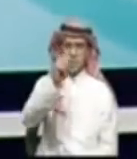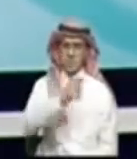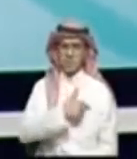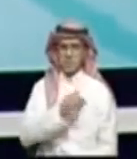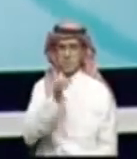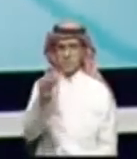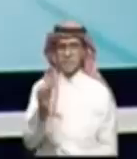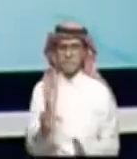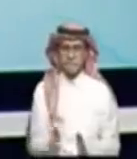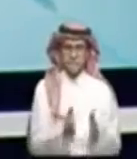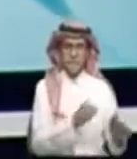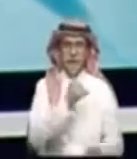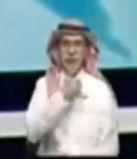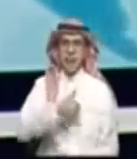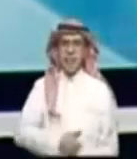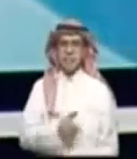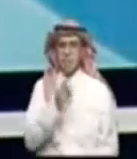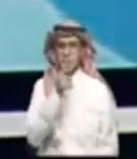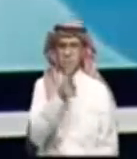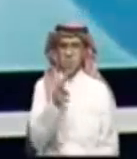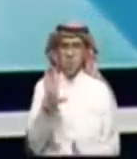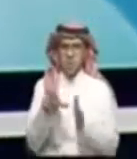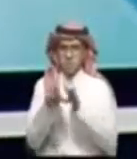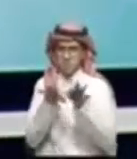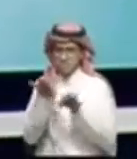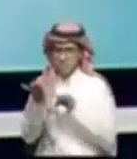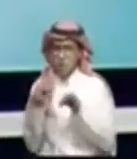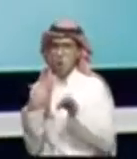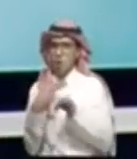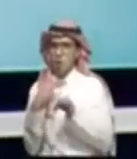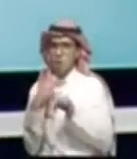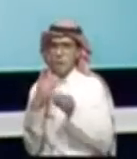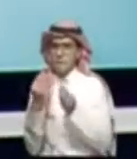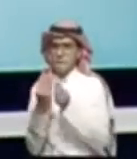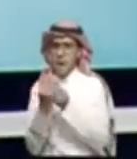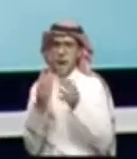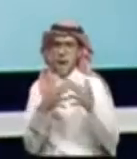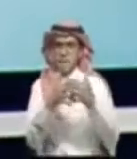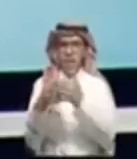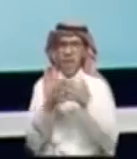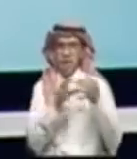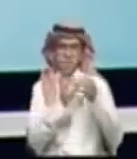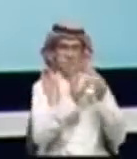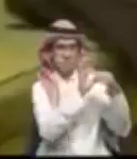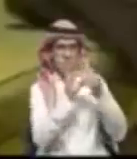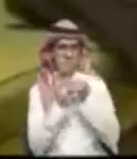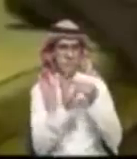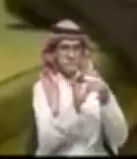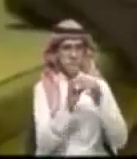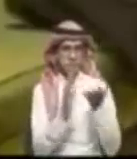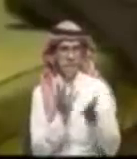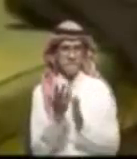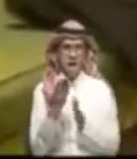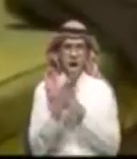أشاد الرئيس اليمني عبد رب منصور هادي بمستوى التنسيق والتعاون بين الحكومة الشرعية والولايات المتحدة لمواجهة